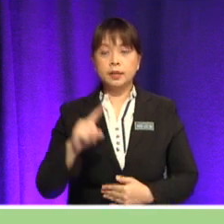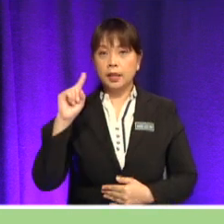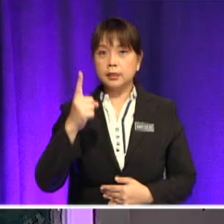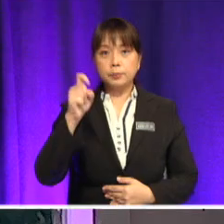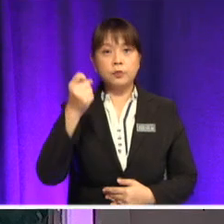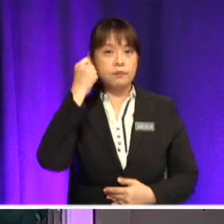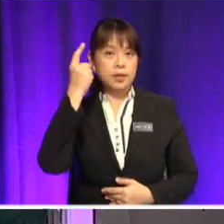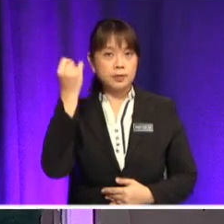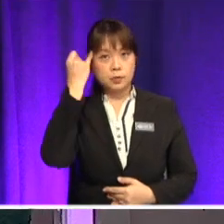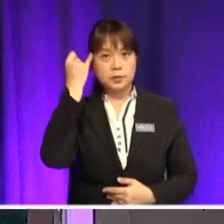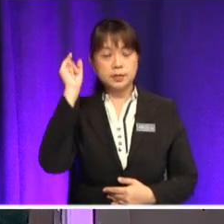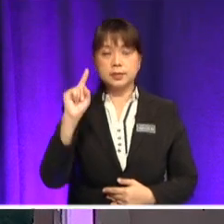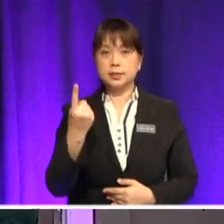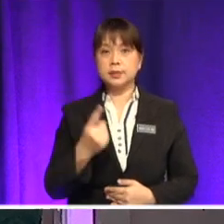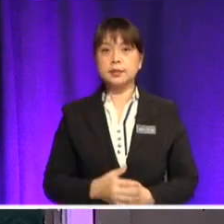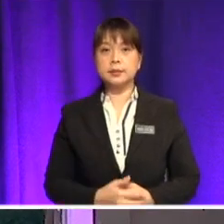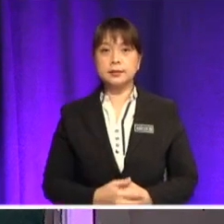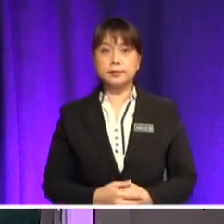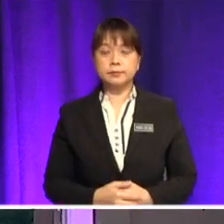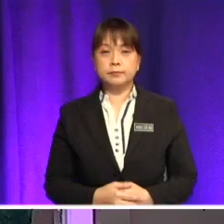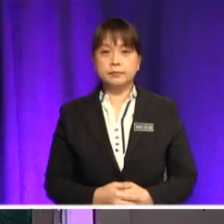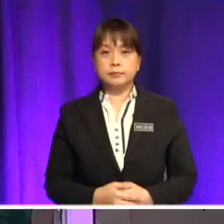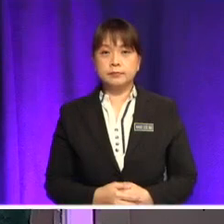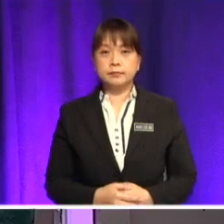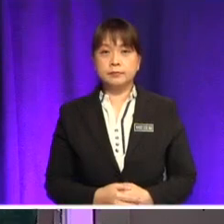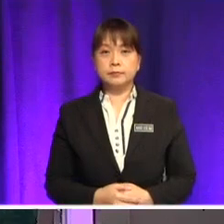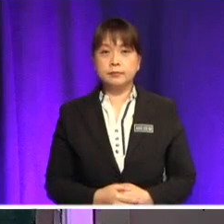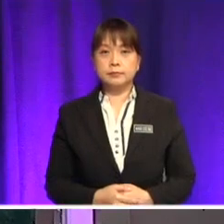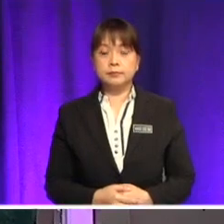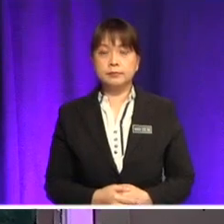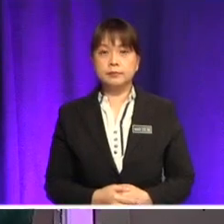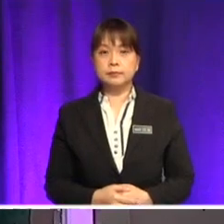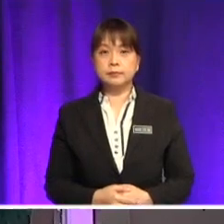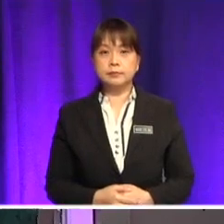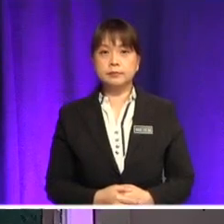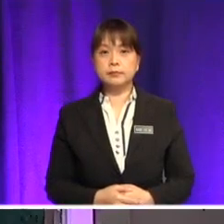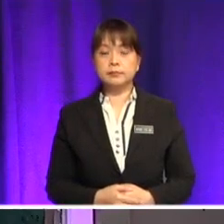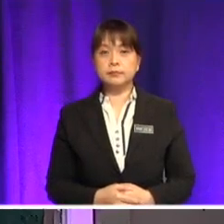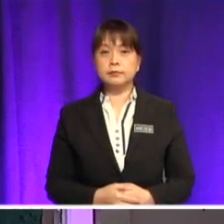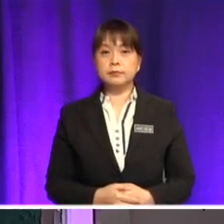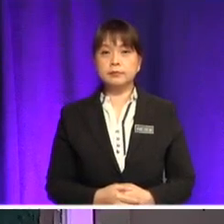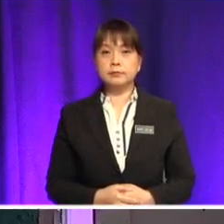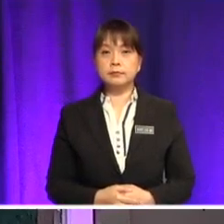tinggi tekanan menjadi rendah oke itu yang seterusnya aku lagi